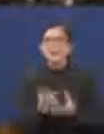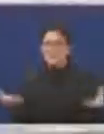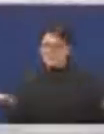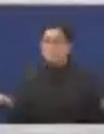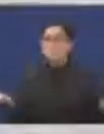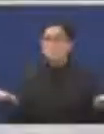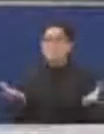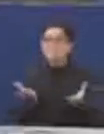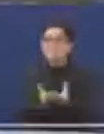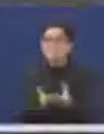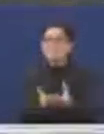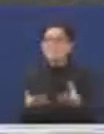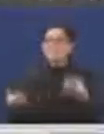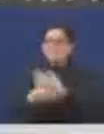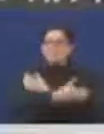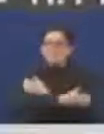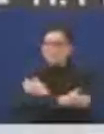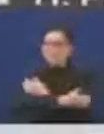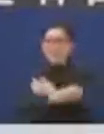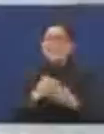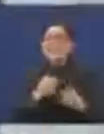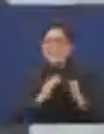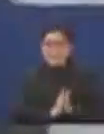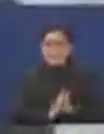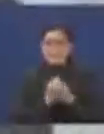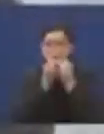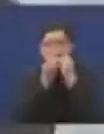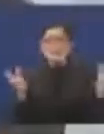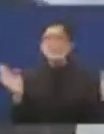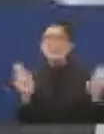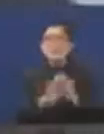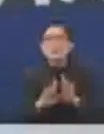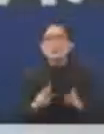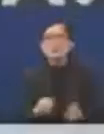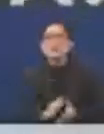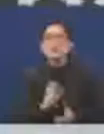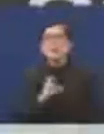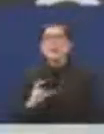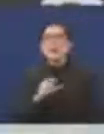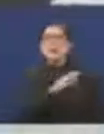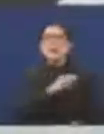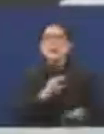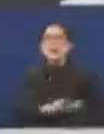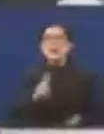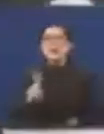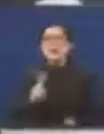Dengan pernyataan penutup dari Capres nomor 02 ini menuntaskan debat keempat Capres Pemilu 2.